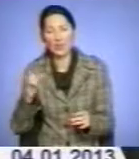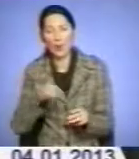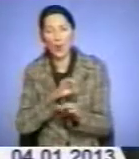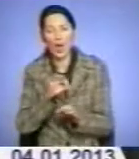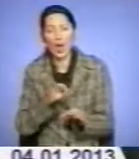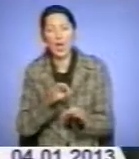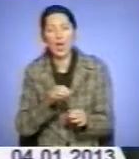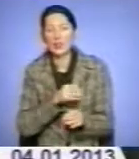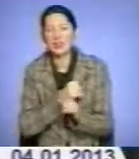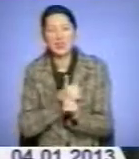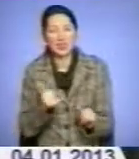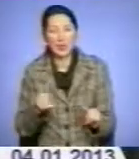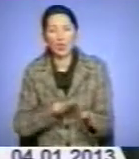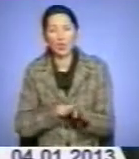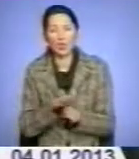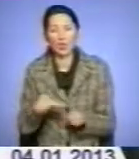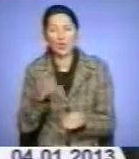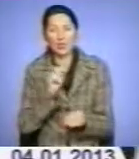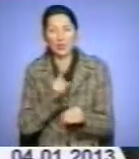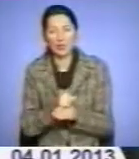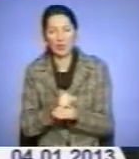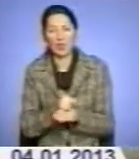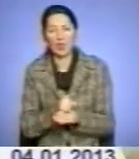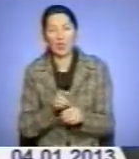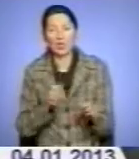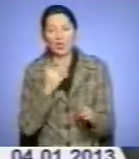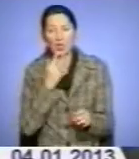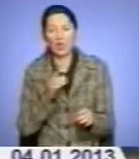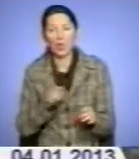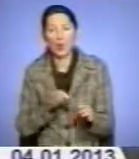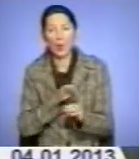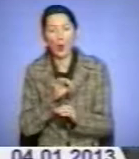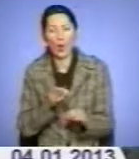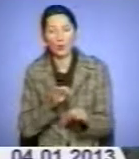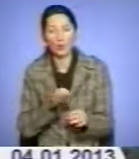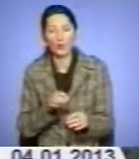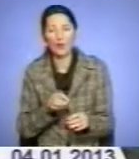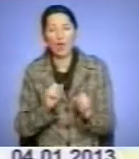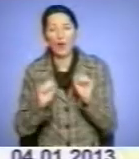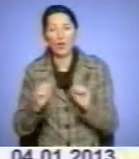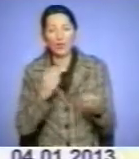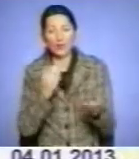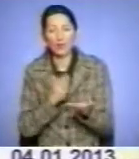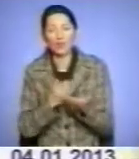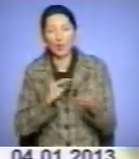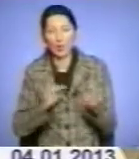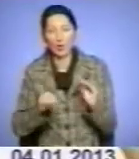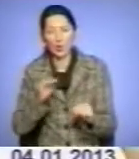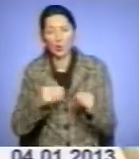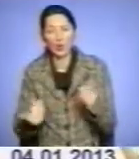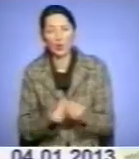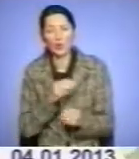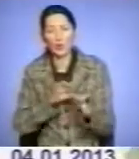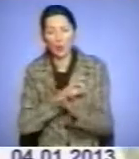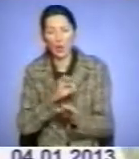зміг виконати всі завдання національного проекту «Вчасна допомога». В уряді вже розробляють нові законопроекти. Однією з останніх ластівок стали